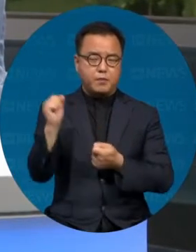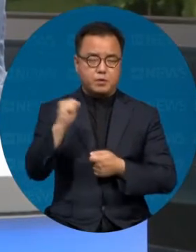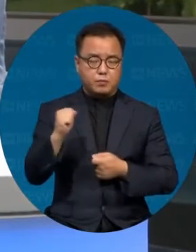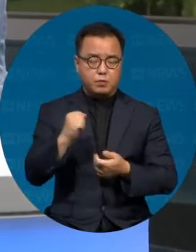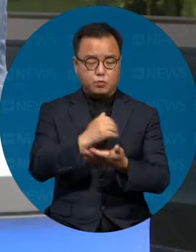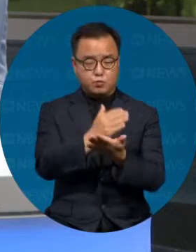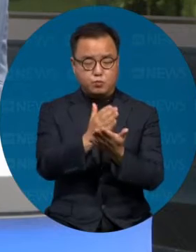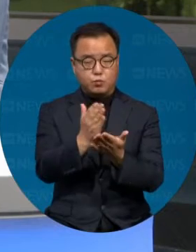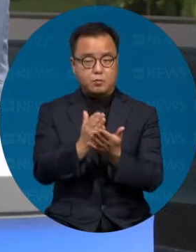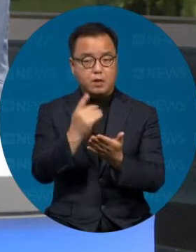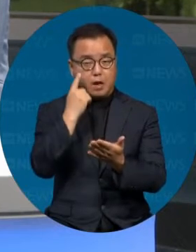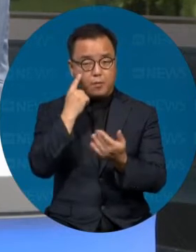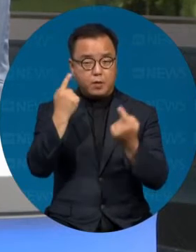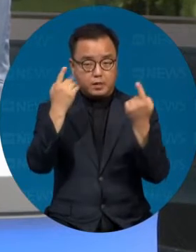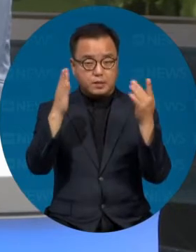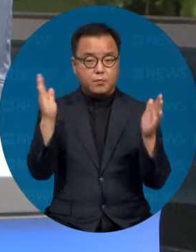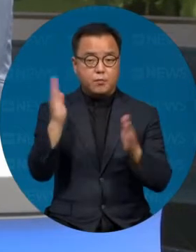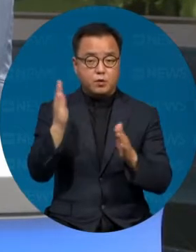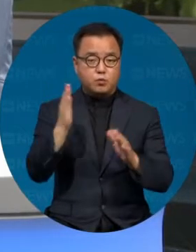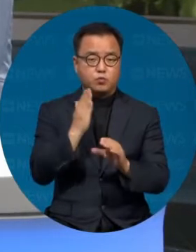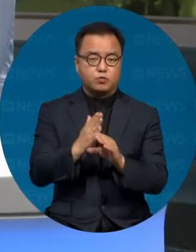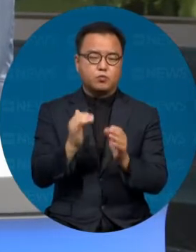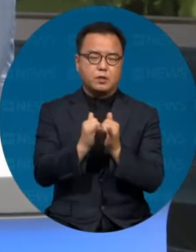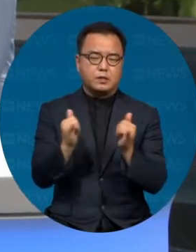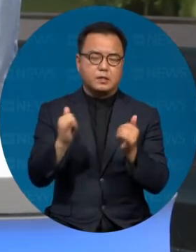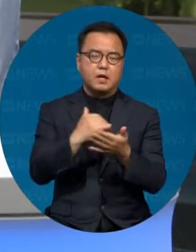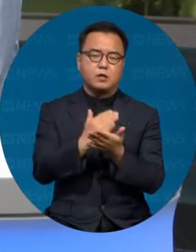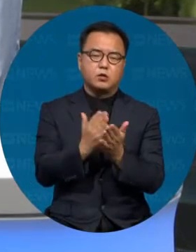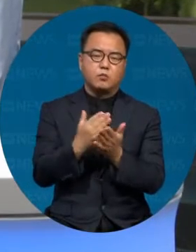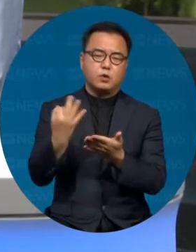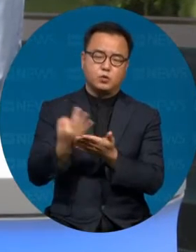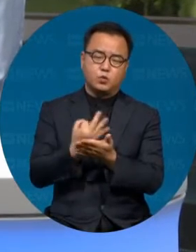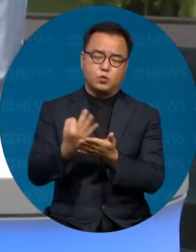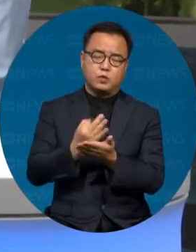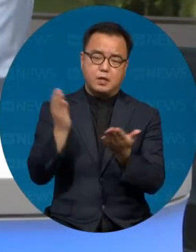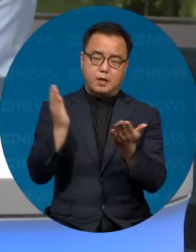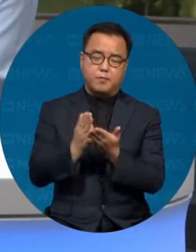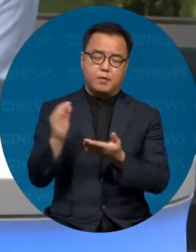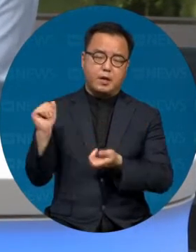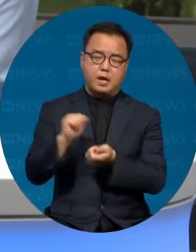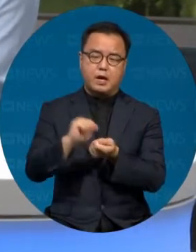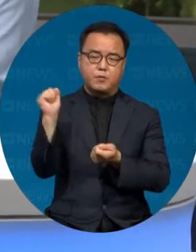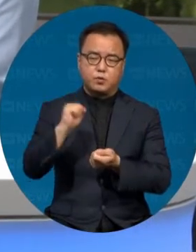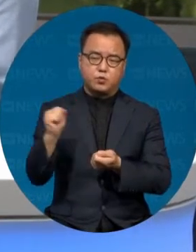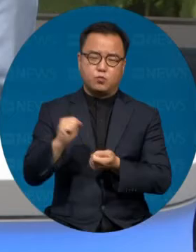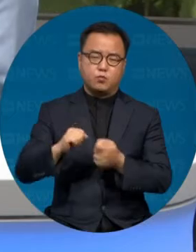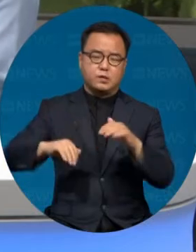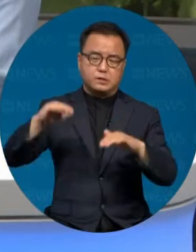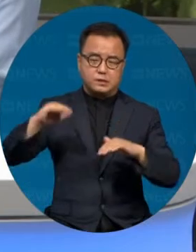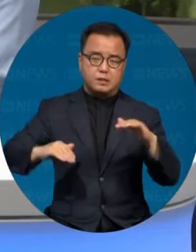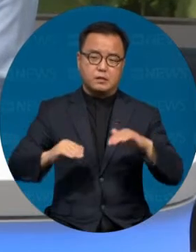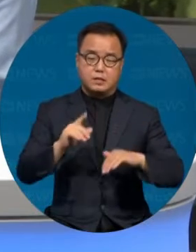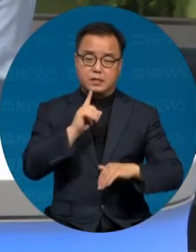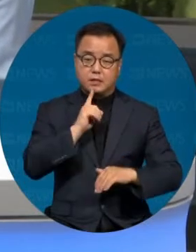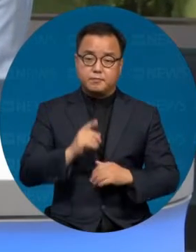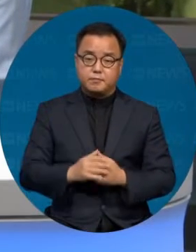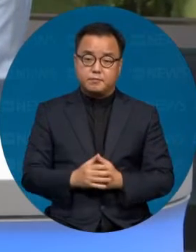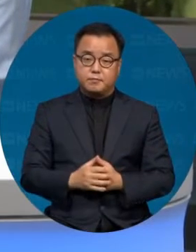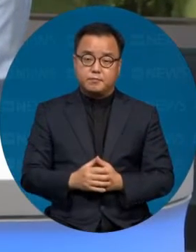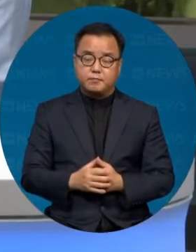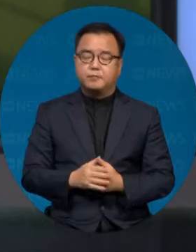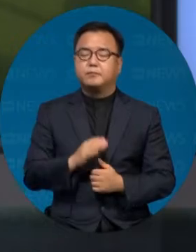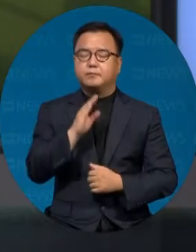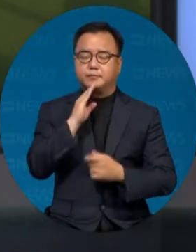조사했는데 대학생 중에서 인종은 물론 소득에 따라서도 그 감염 비율이 현격하게 차이가 있었다고요? 네, 맞습니다.